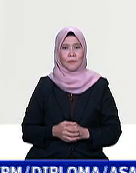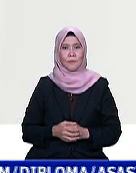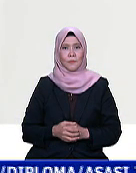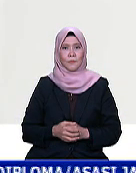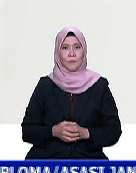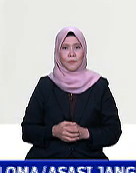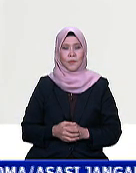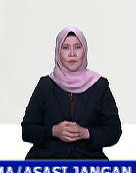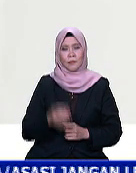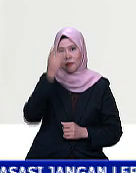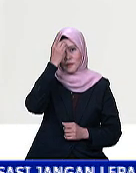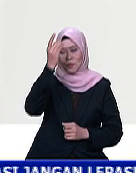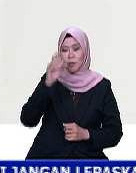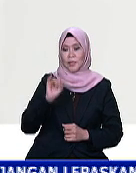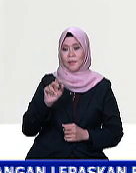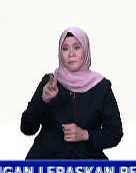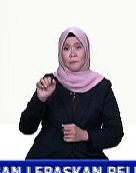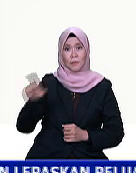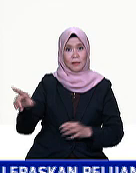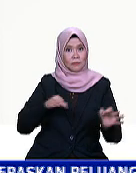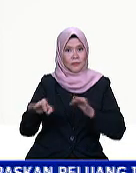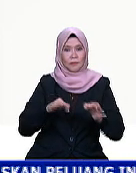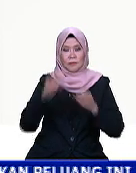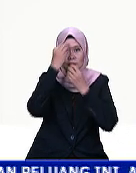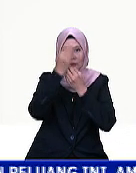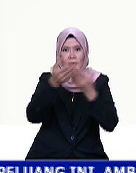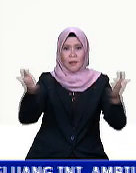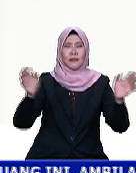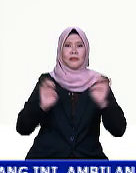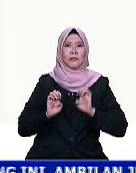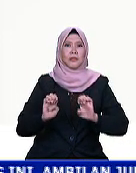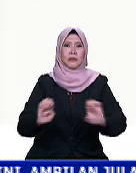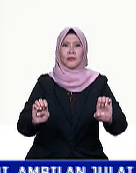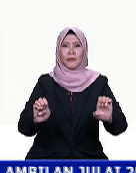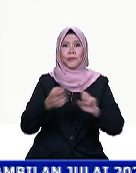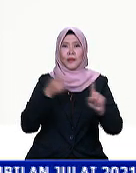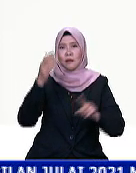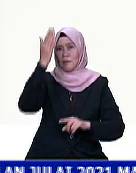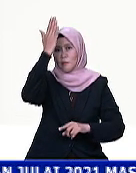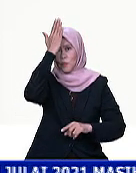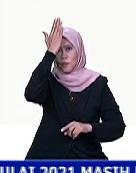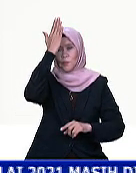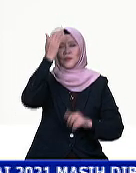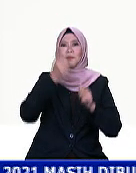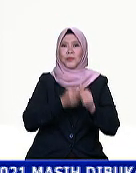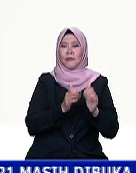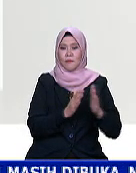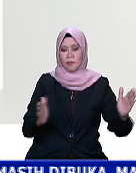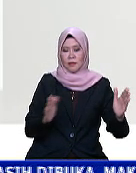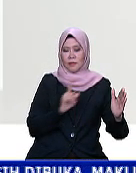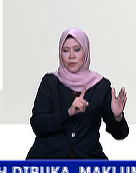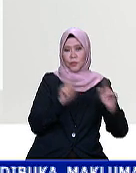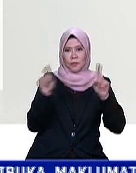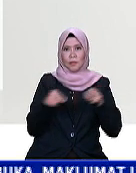Hai jelas Datuk ikmaludin pengistirahatan na proklamasi darurat oleh yang dipertuan Agung itu berdasarkan fatal satu